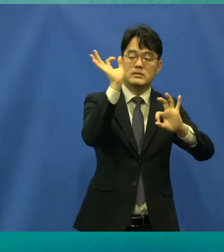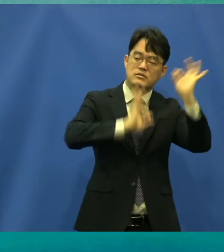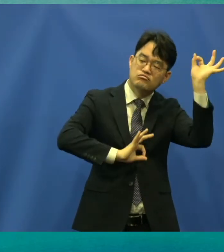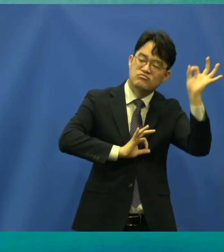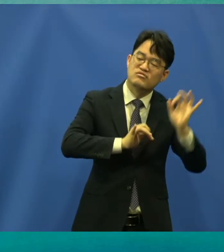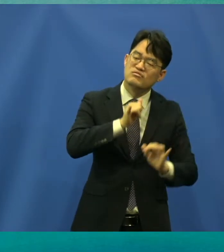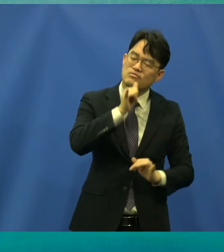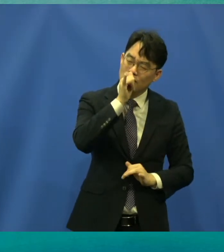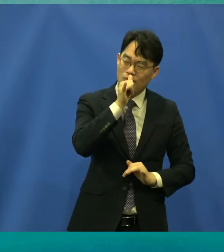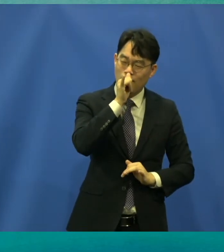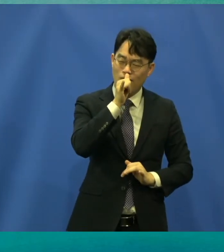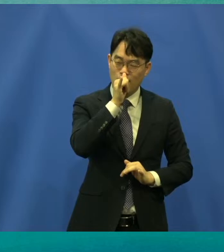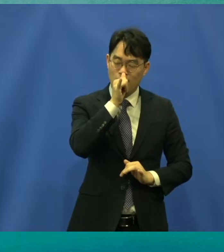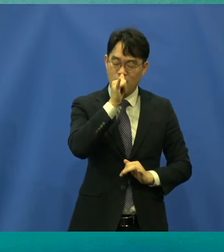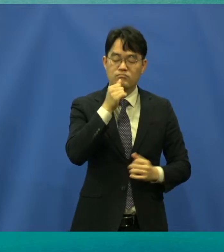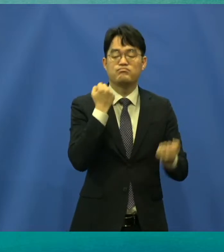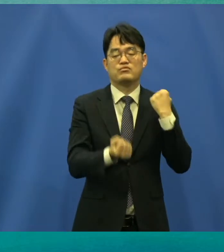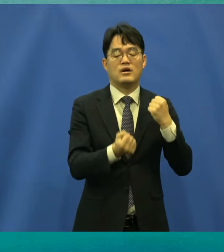한두 번 한 게 아닙니다.